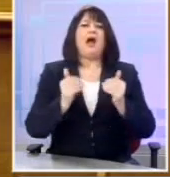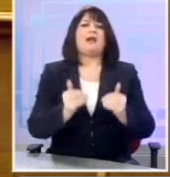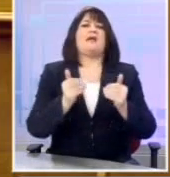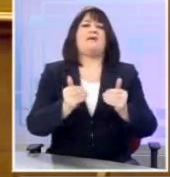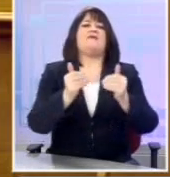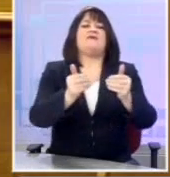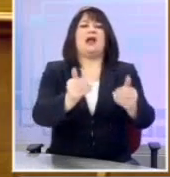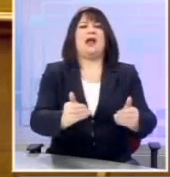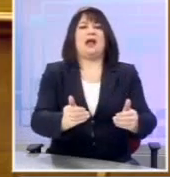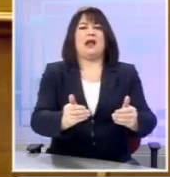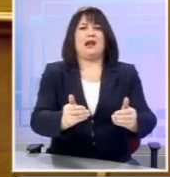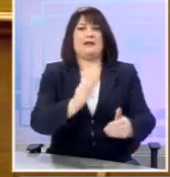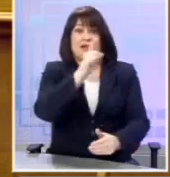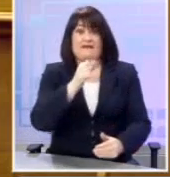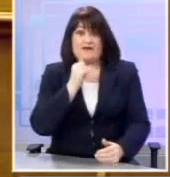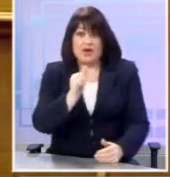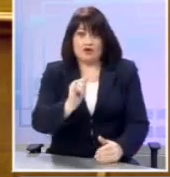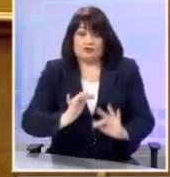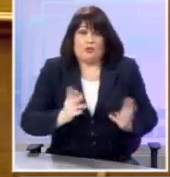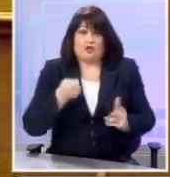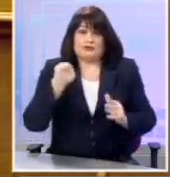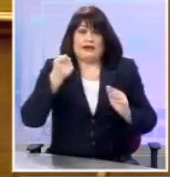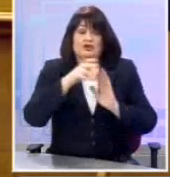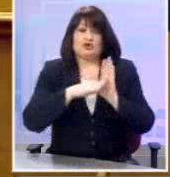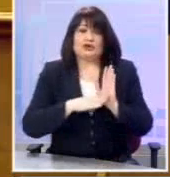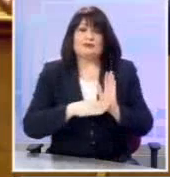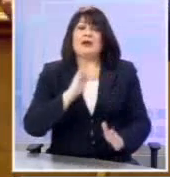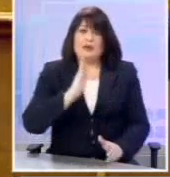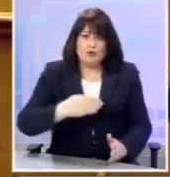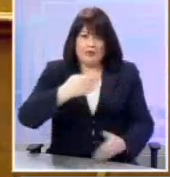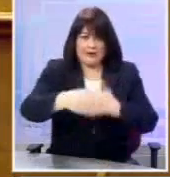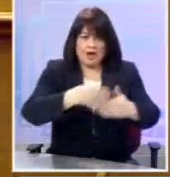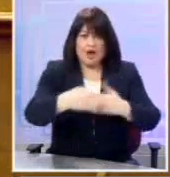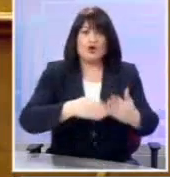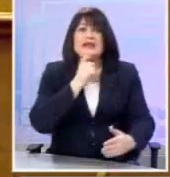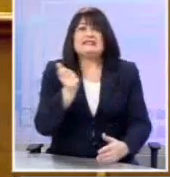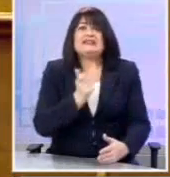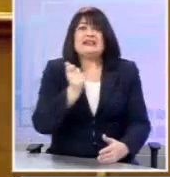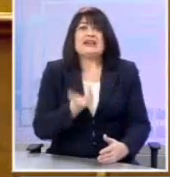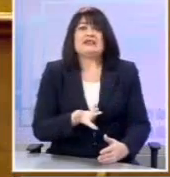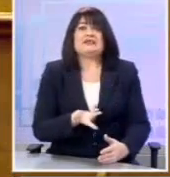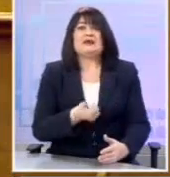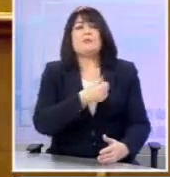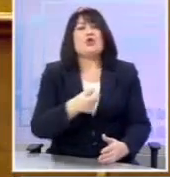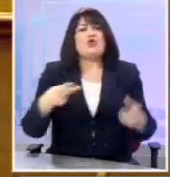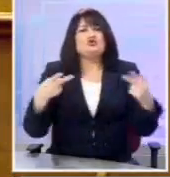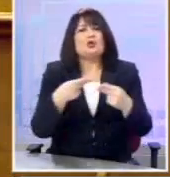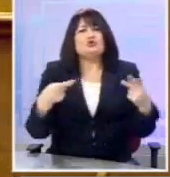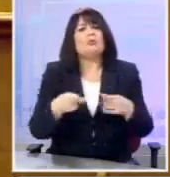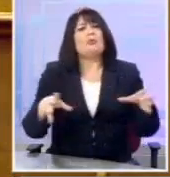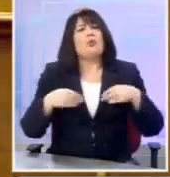για να γίνει βιώσιμο το σύστημα, για να έχουμε να δίνουμε συντάξεις τα επόμενα χρόνια. Μόνο περικοπές δεχόσαστε.